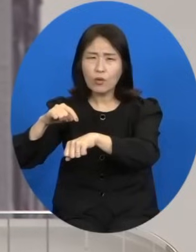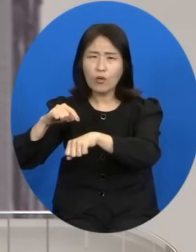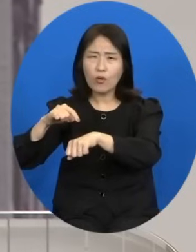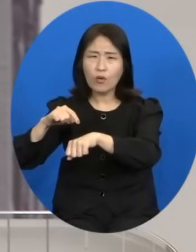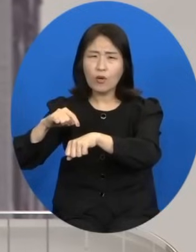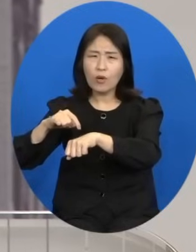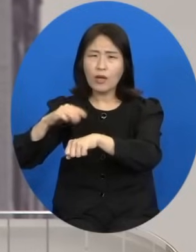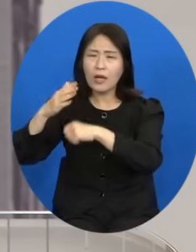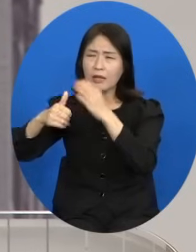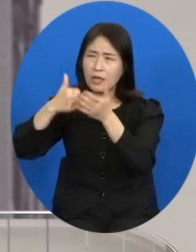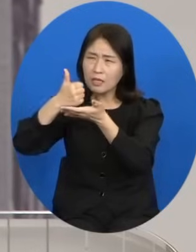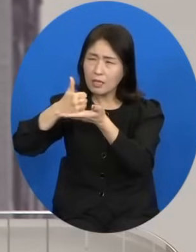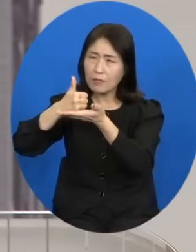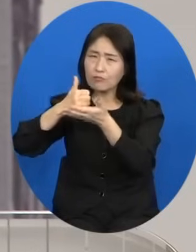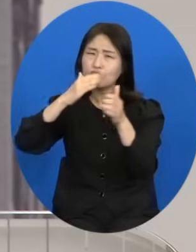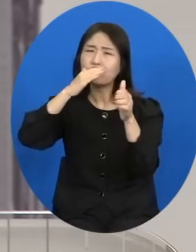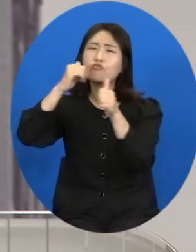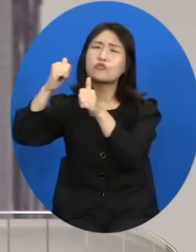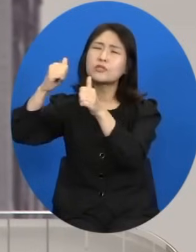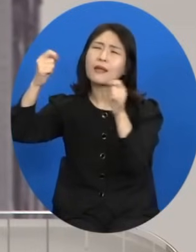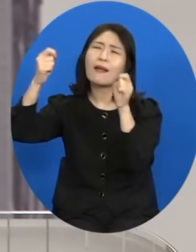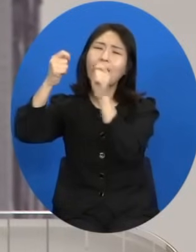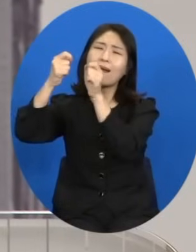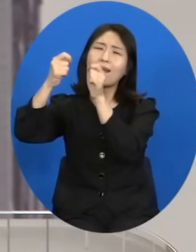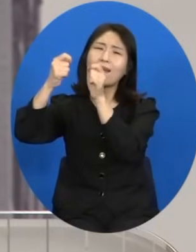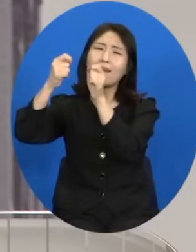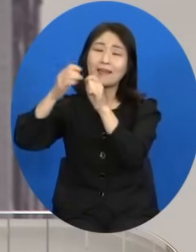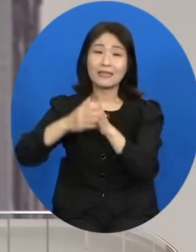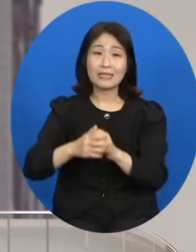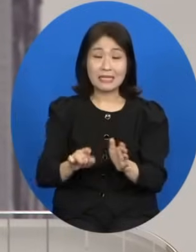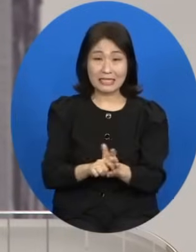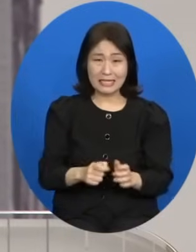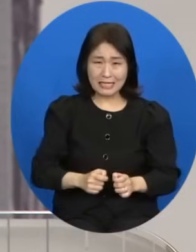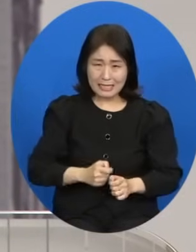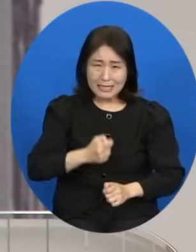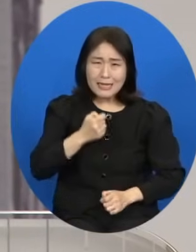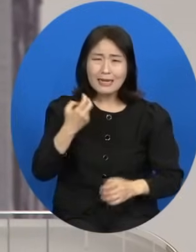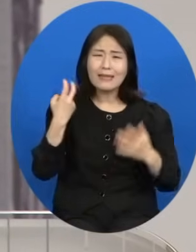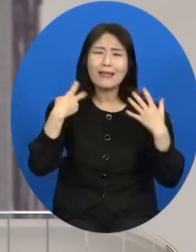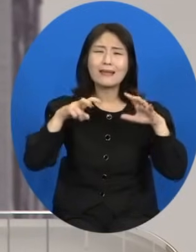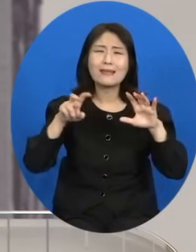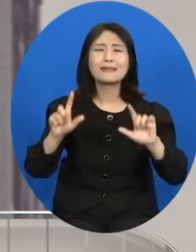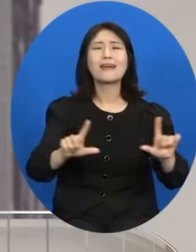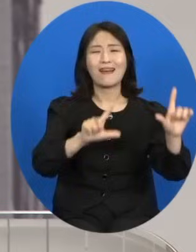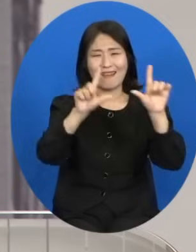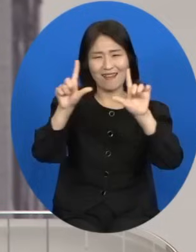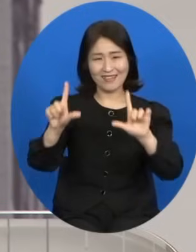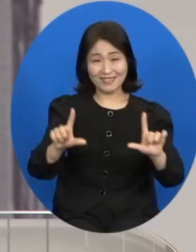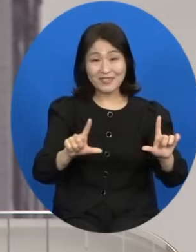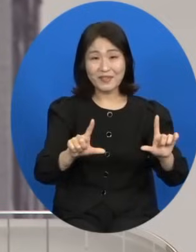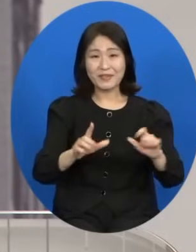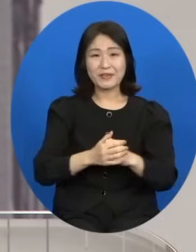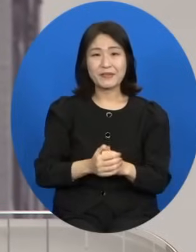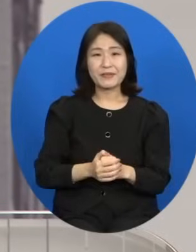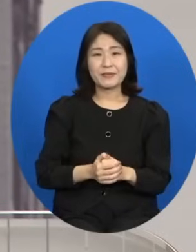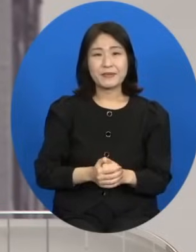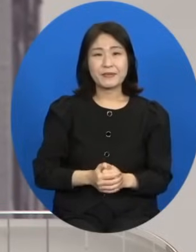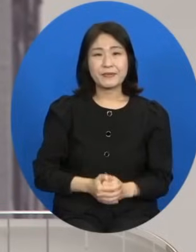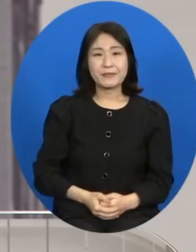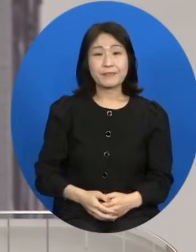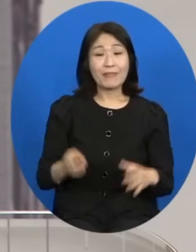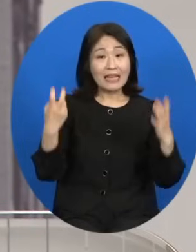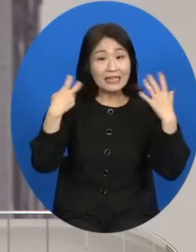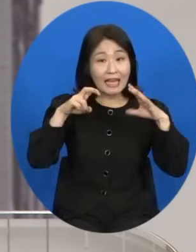있는데 그 긴 시간을 참 진실하게 왔습니다 어떻게 보면 인생 여정을 어